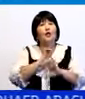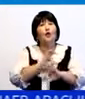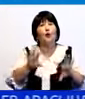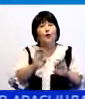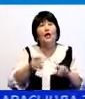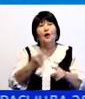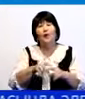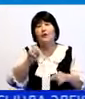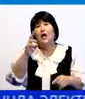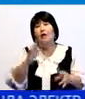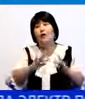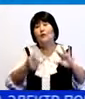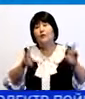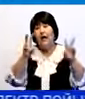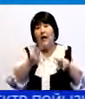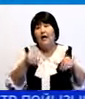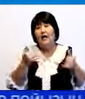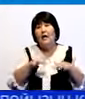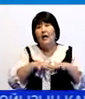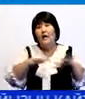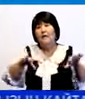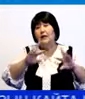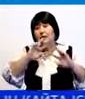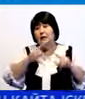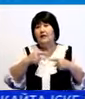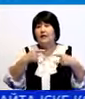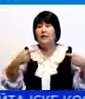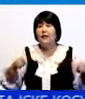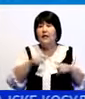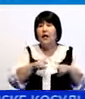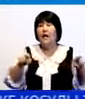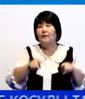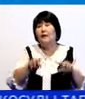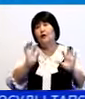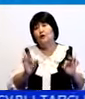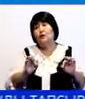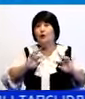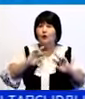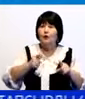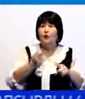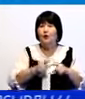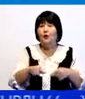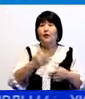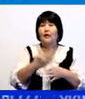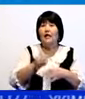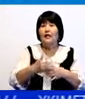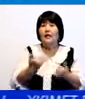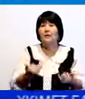де осы әлеуметтік желіде тарап жатқан ресми және бейресми ақпараттың дұрыстығы я бұрыстығы сол саладағы